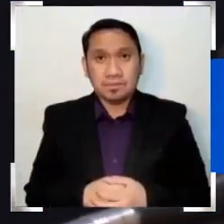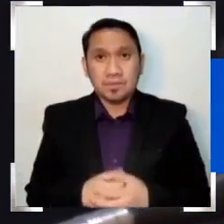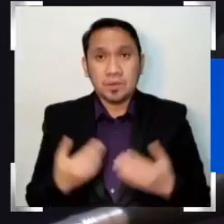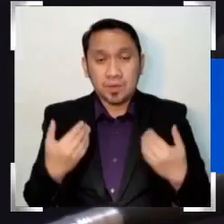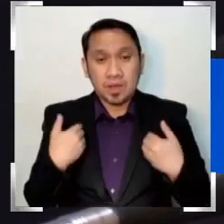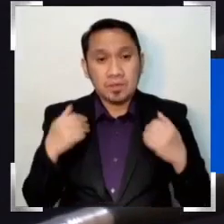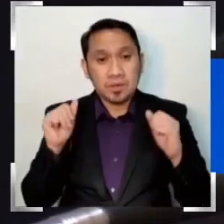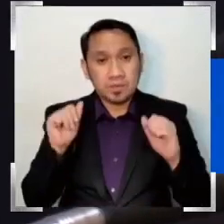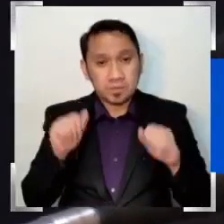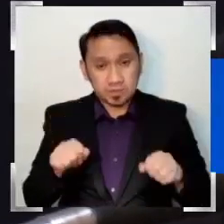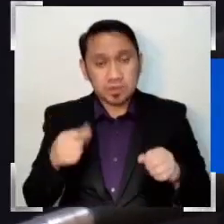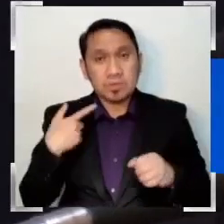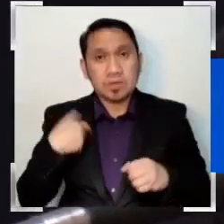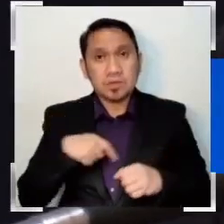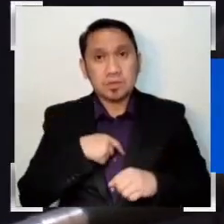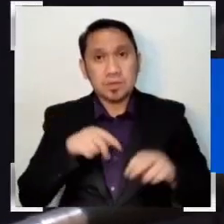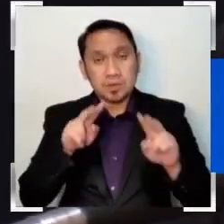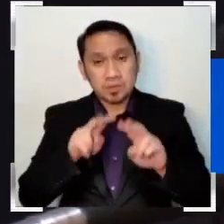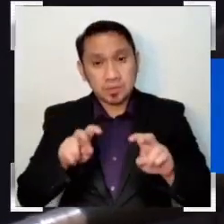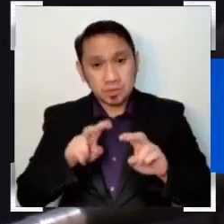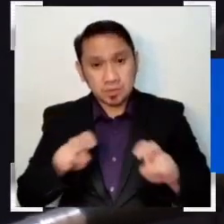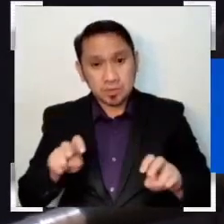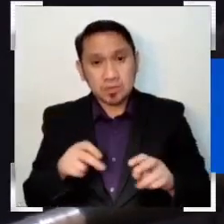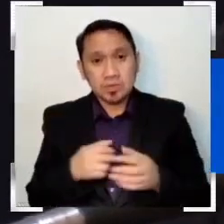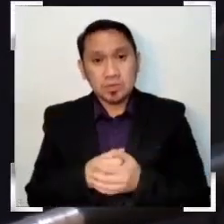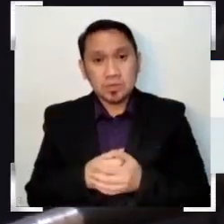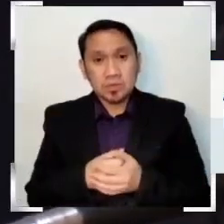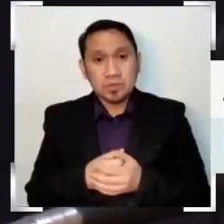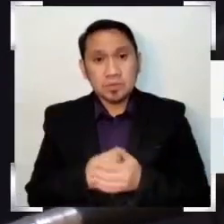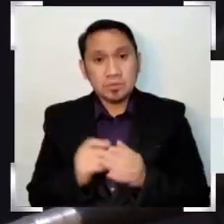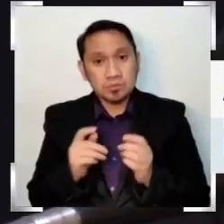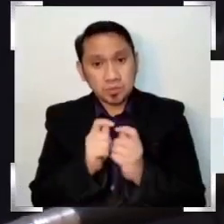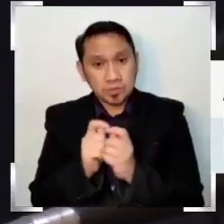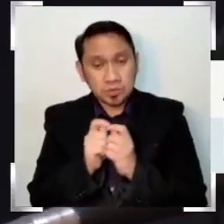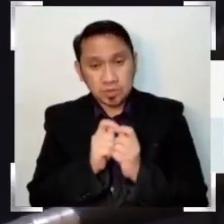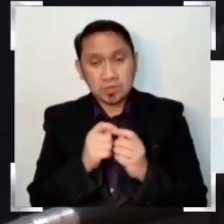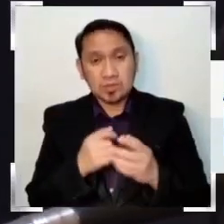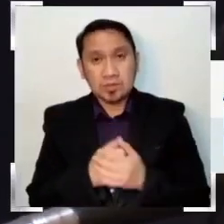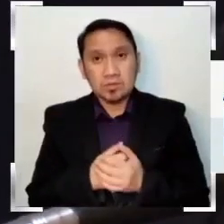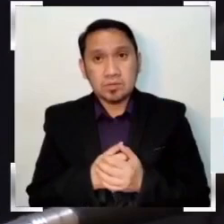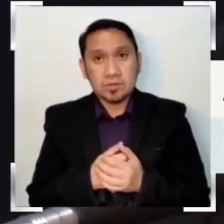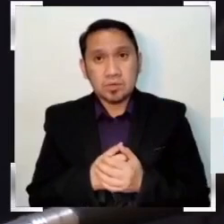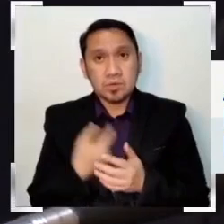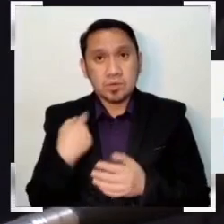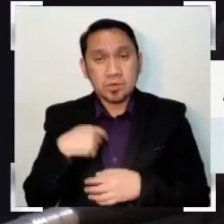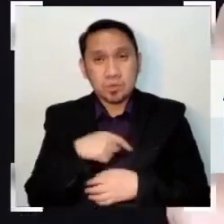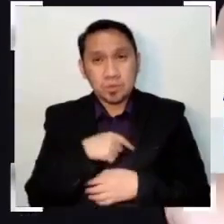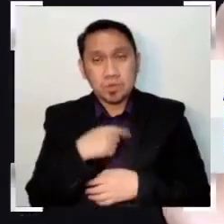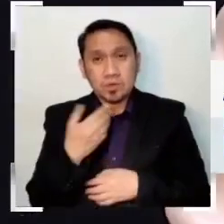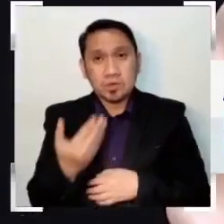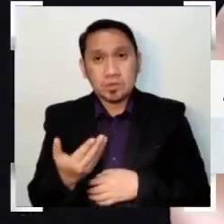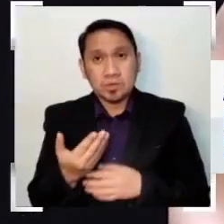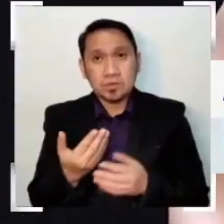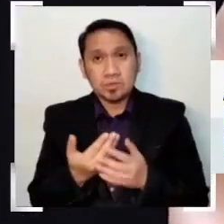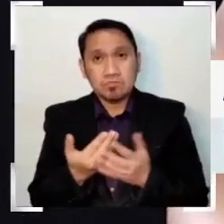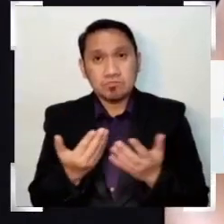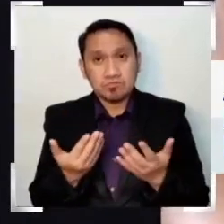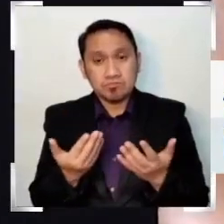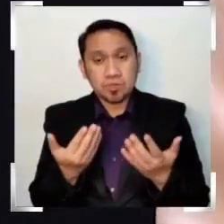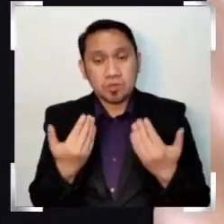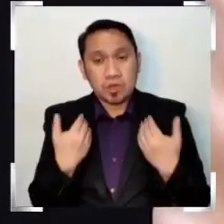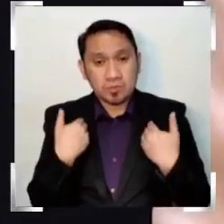exploring joint patrols and we will continue that work and we hope that that comes to fruition soon. We have the experience